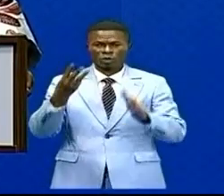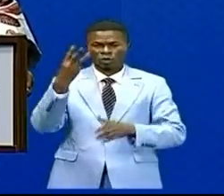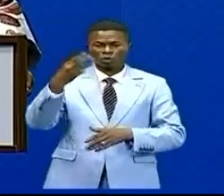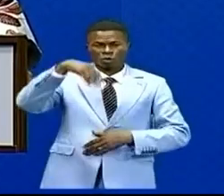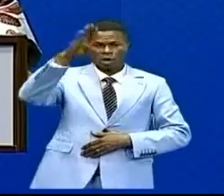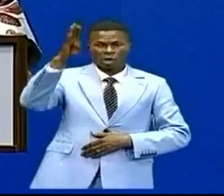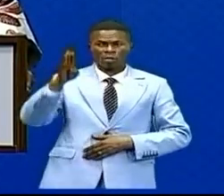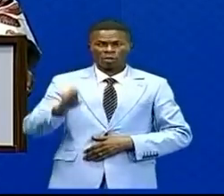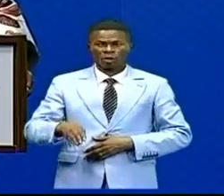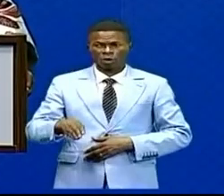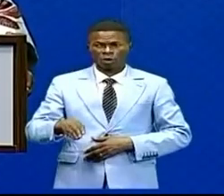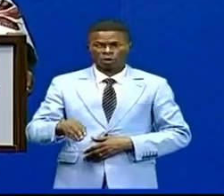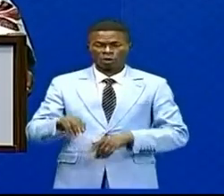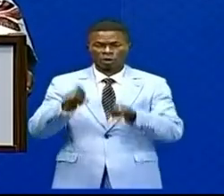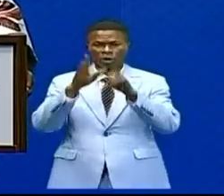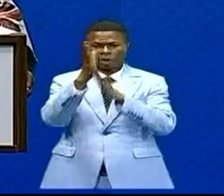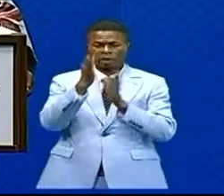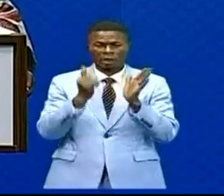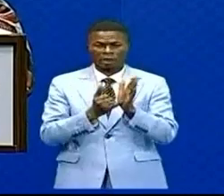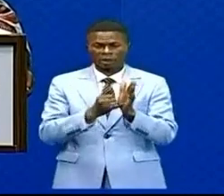94,63% et